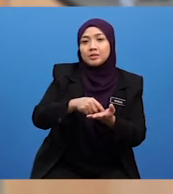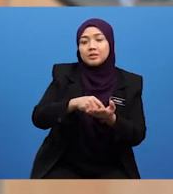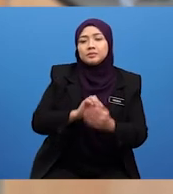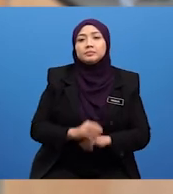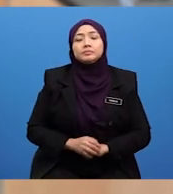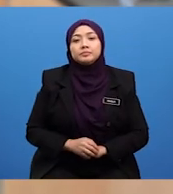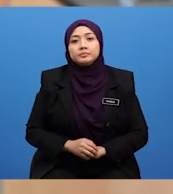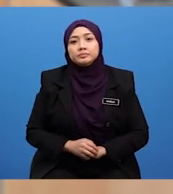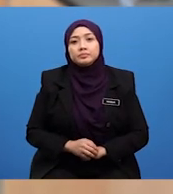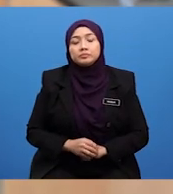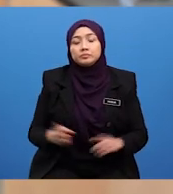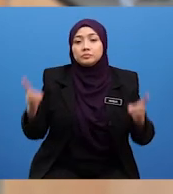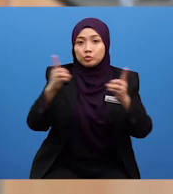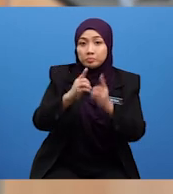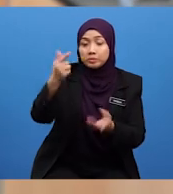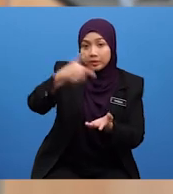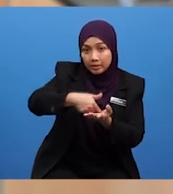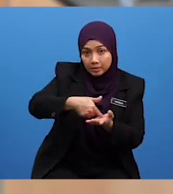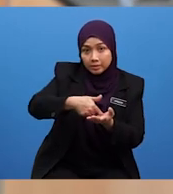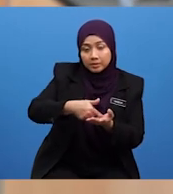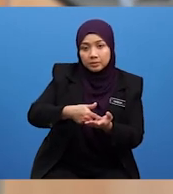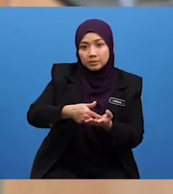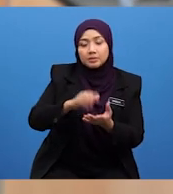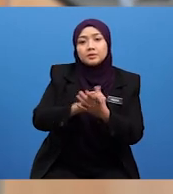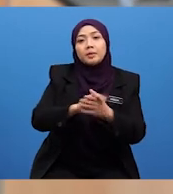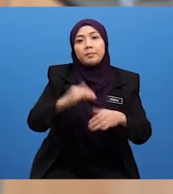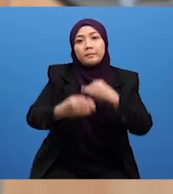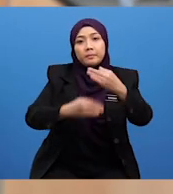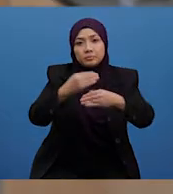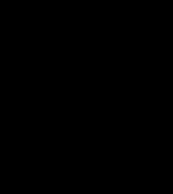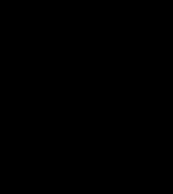lebih senang lagi. Sehingga kita jumpa lagi. Selamat maju jaya!